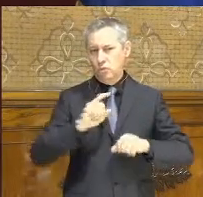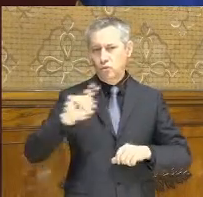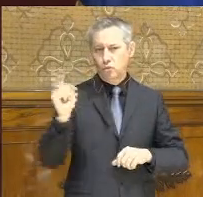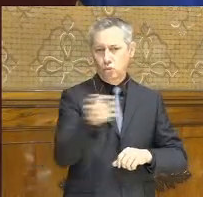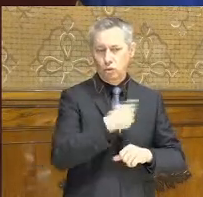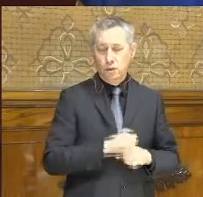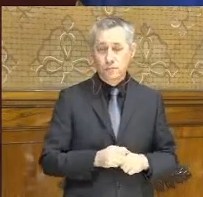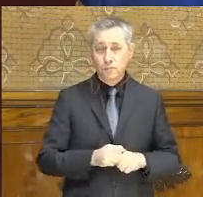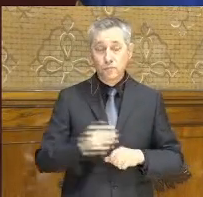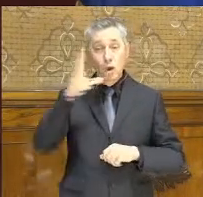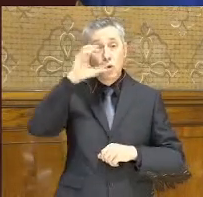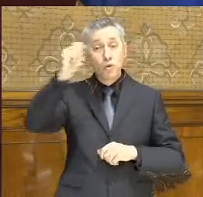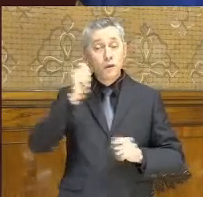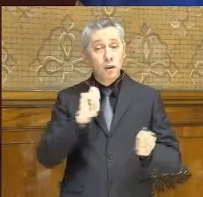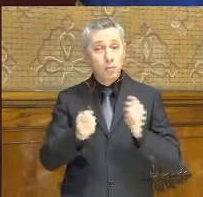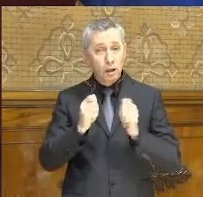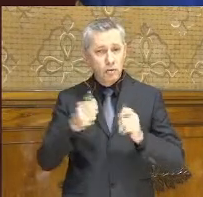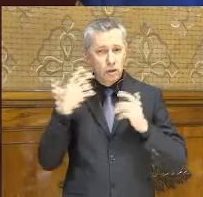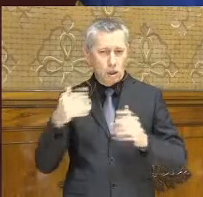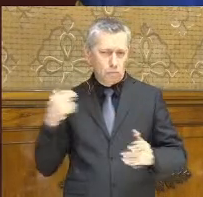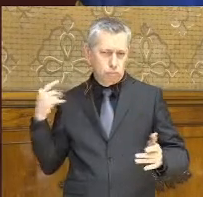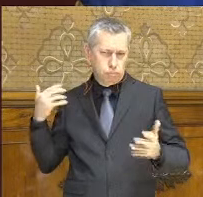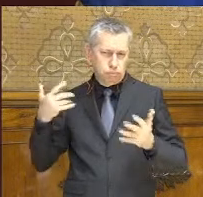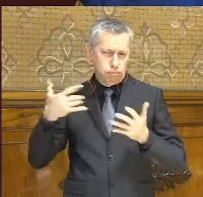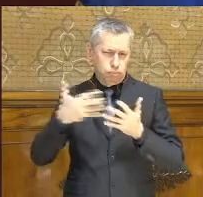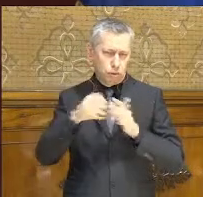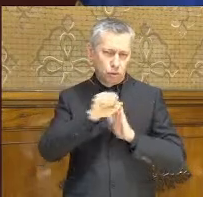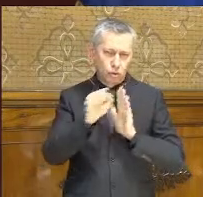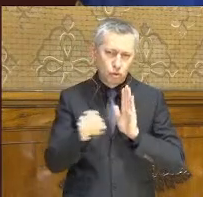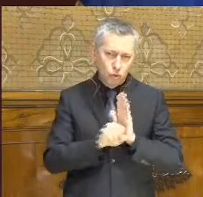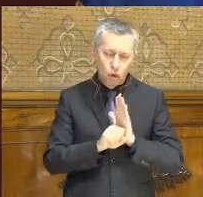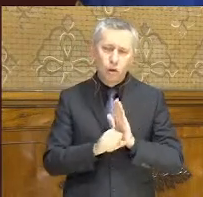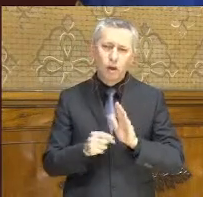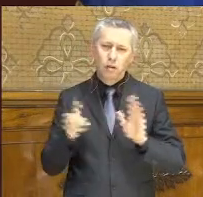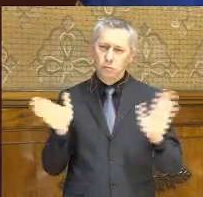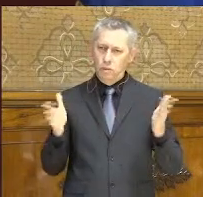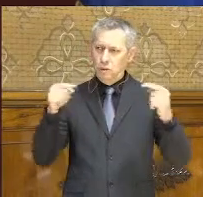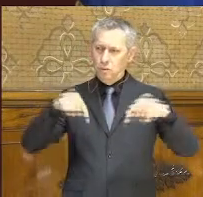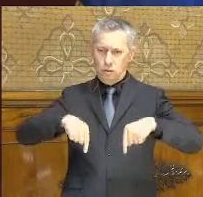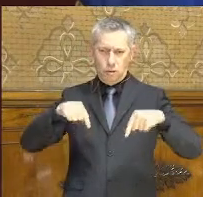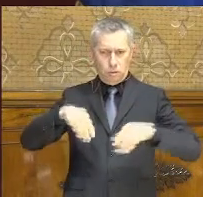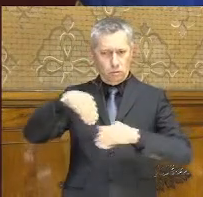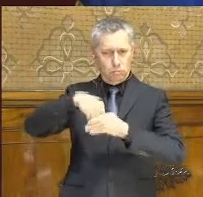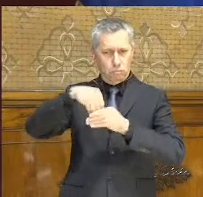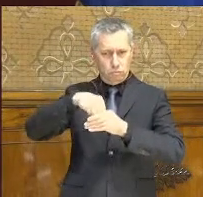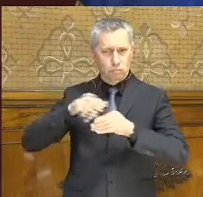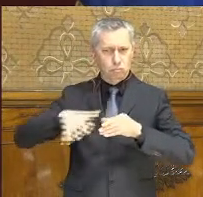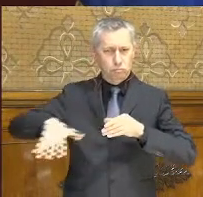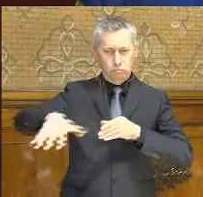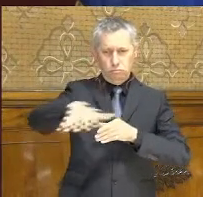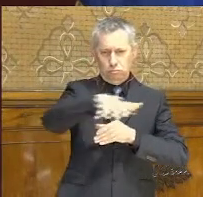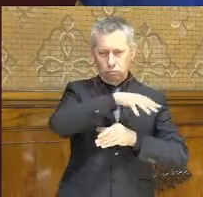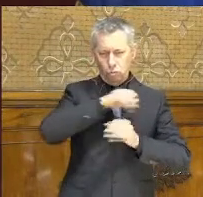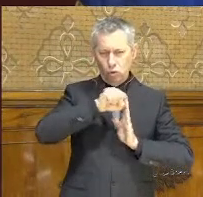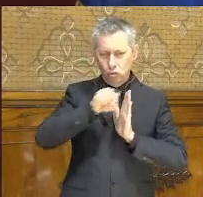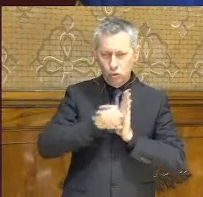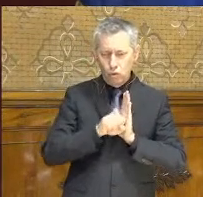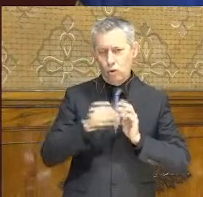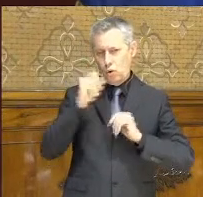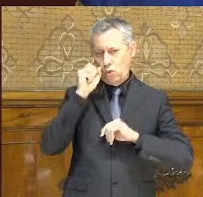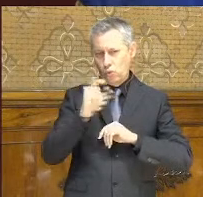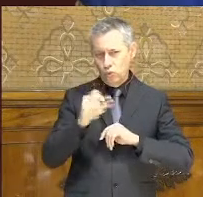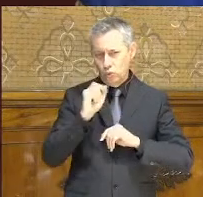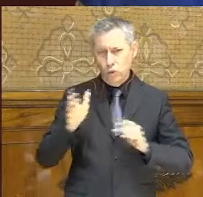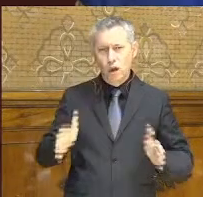di Padova è da sempre culla di una libertà declinata anche tra le mura di questo straordinario coacervo di storia e cultura che